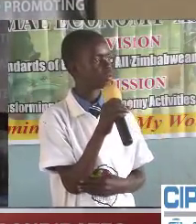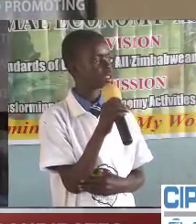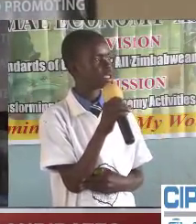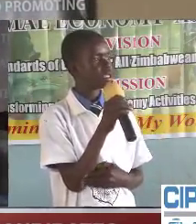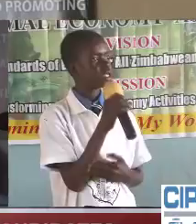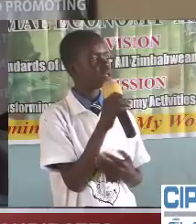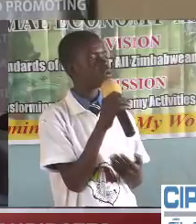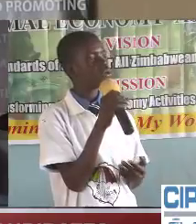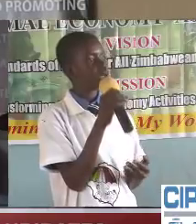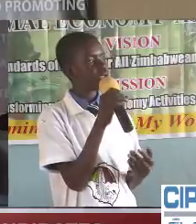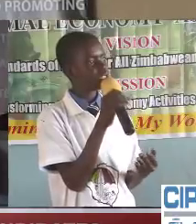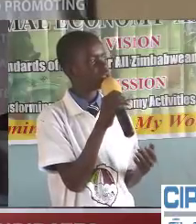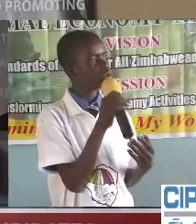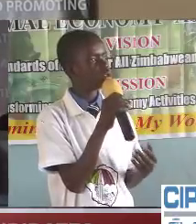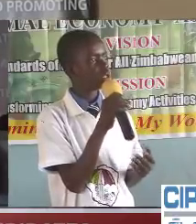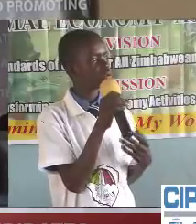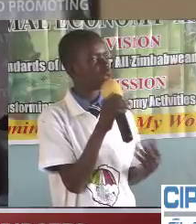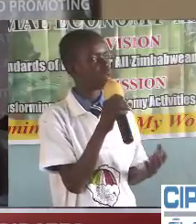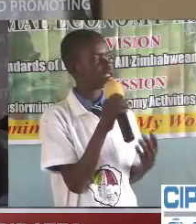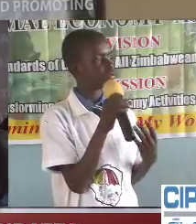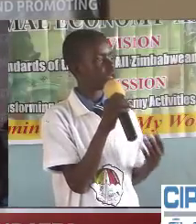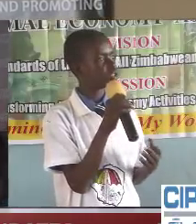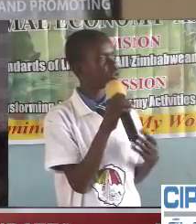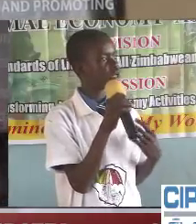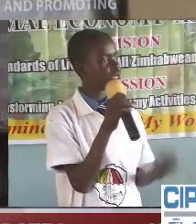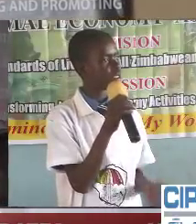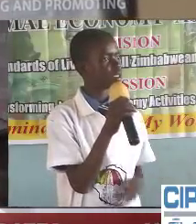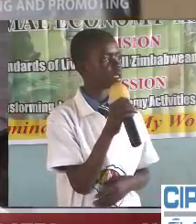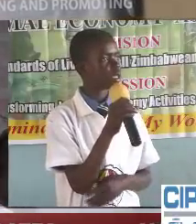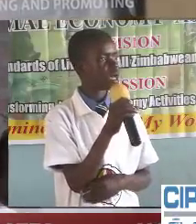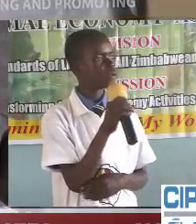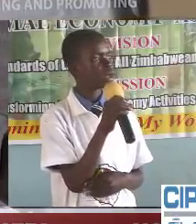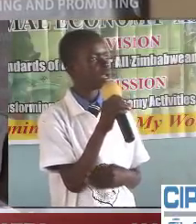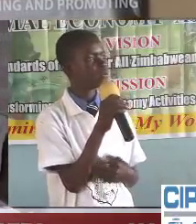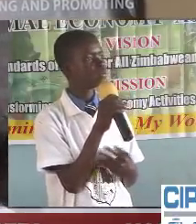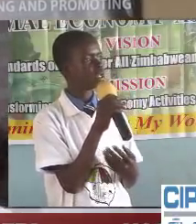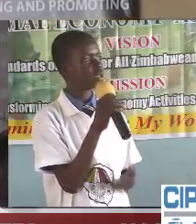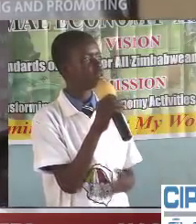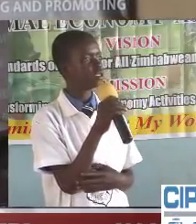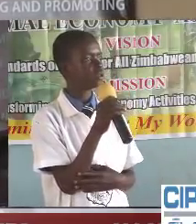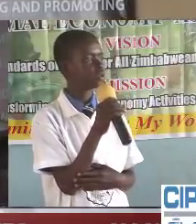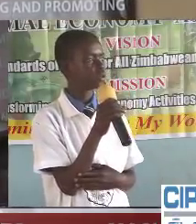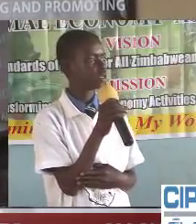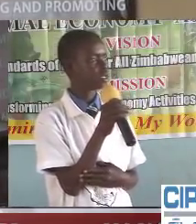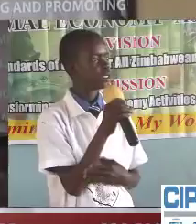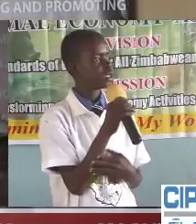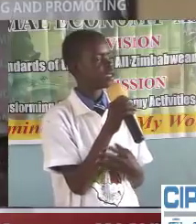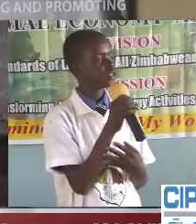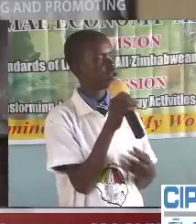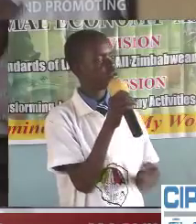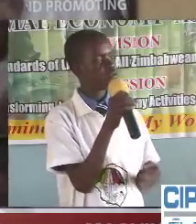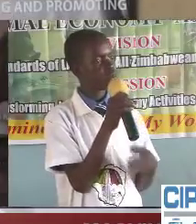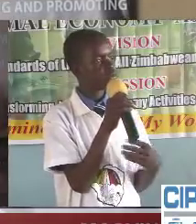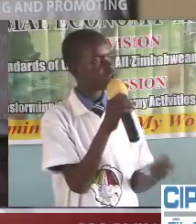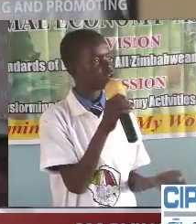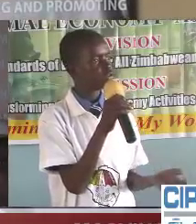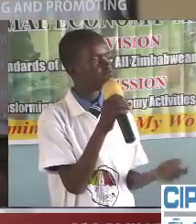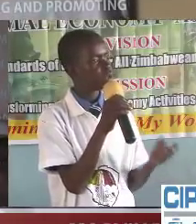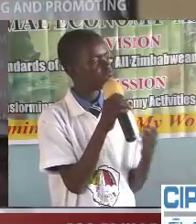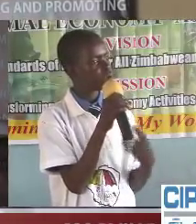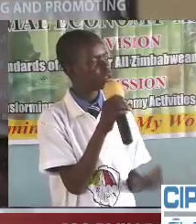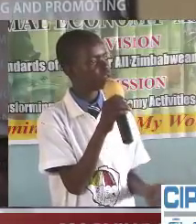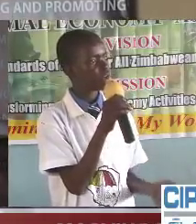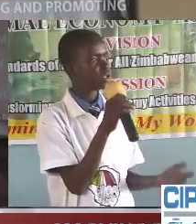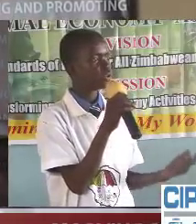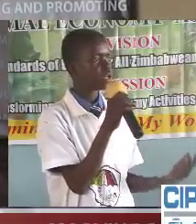kugarika. Ndinongogara ndichingonzwa kuti kwai madhefu haasi kugarika, anogara ari mumatambudziko. Chero ivo vamwe vacho